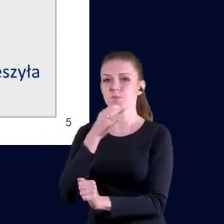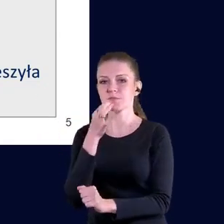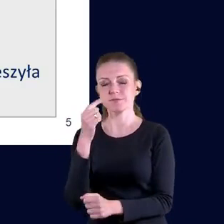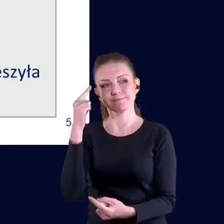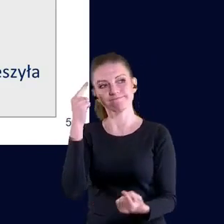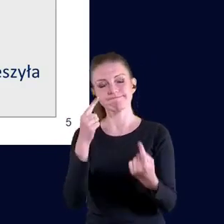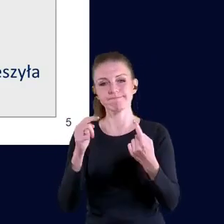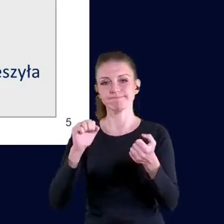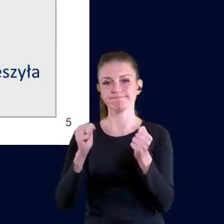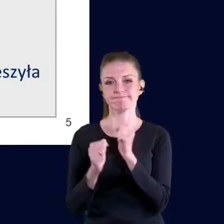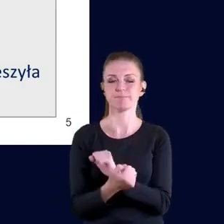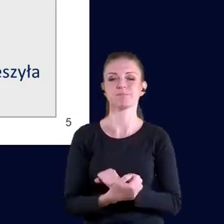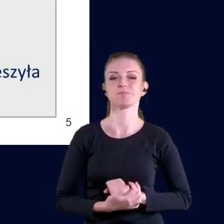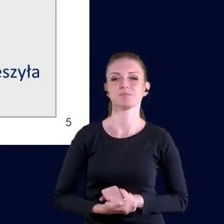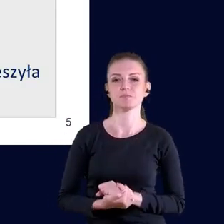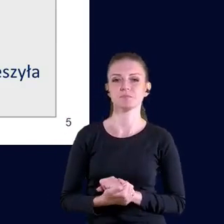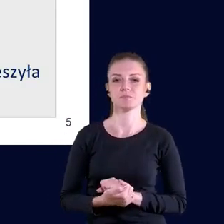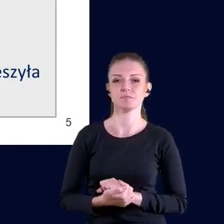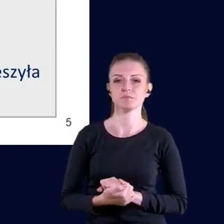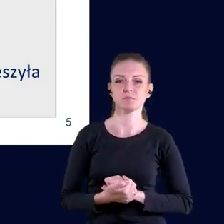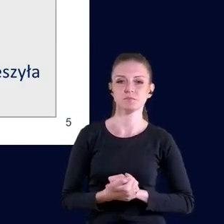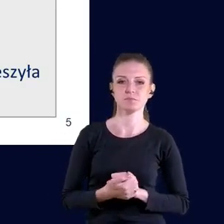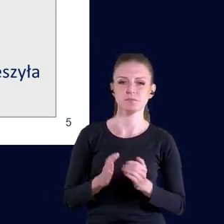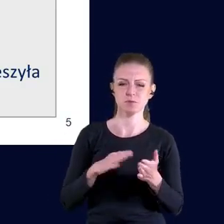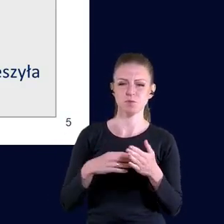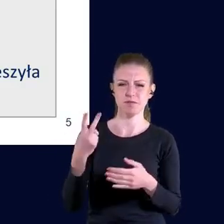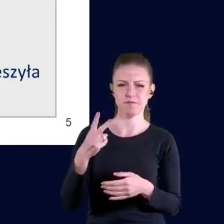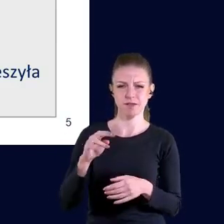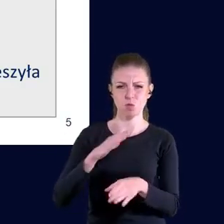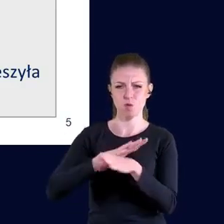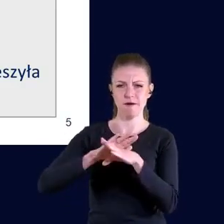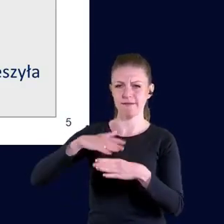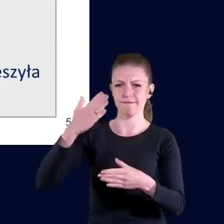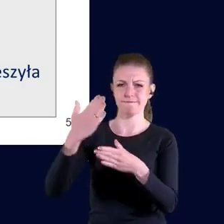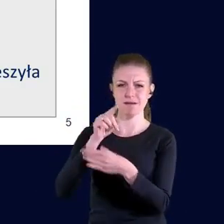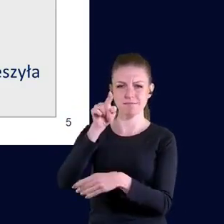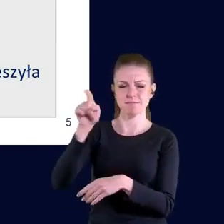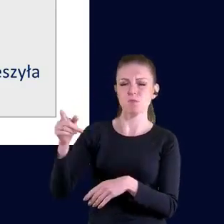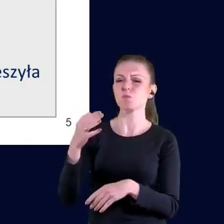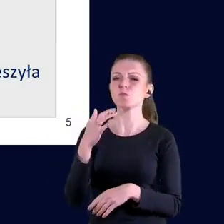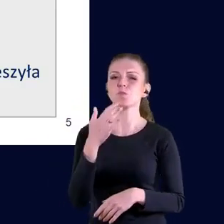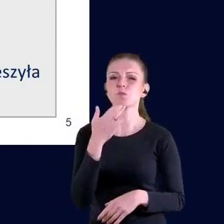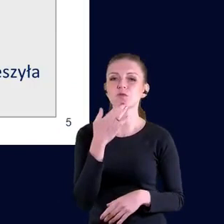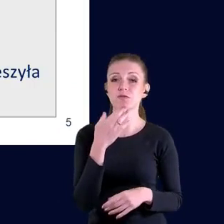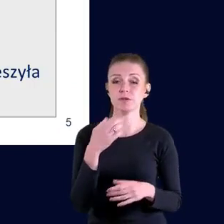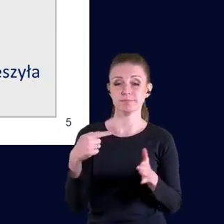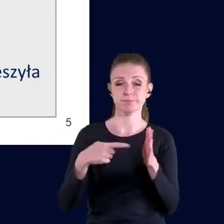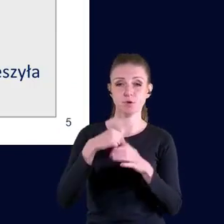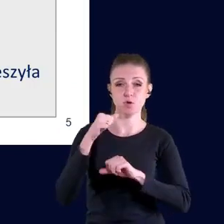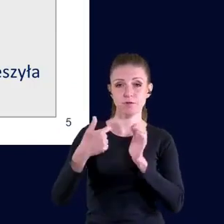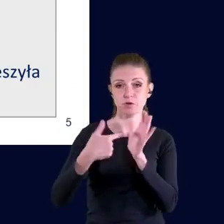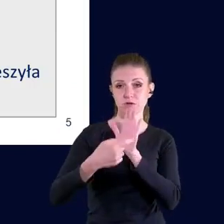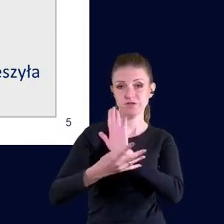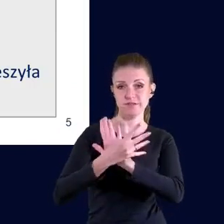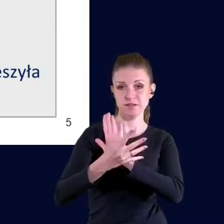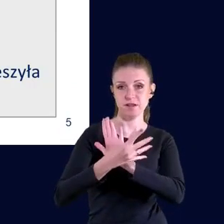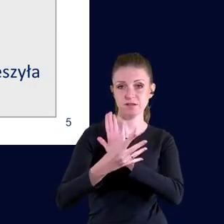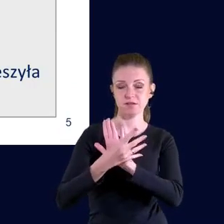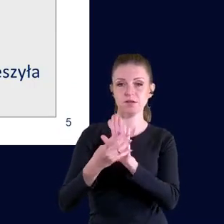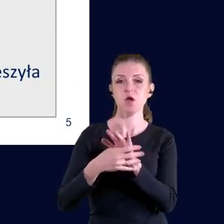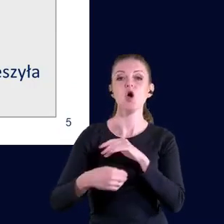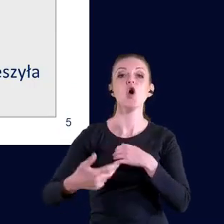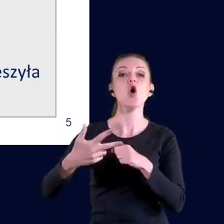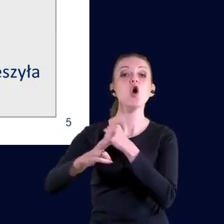za sobą i na przykład sen Jima creation podają że w 2019 roku